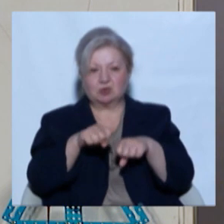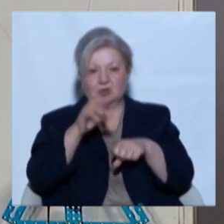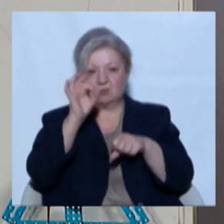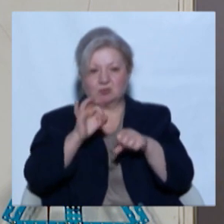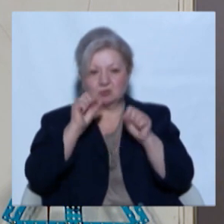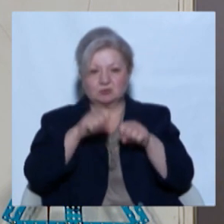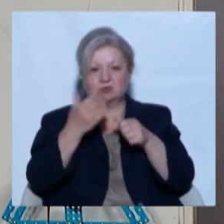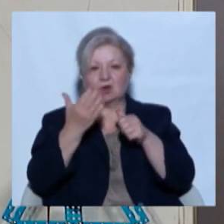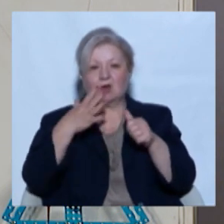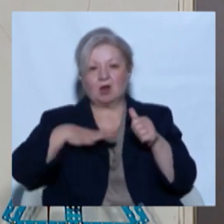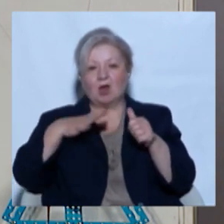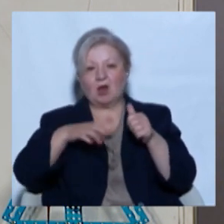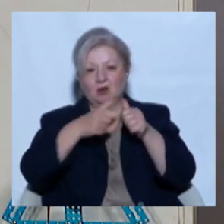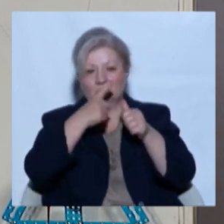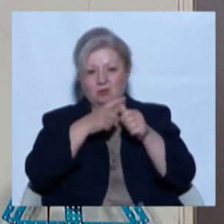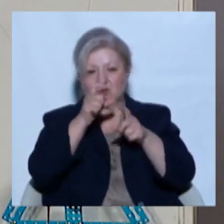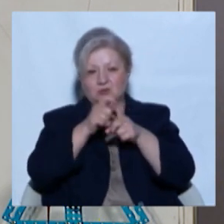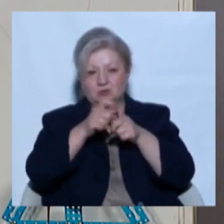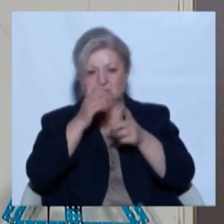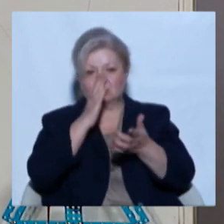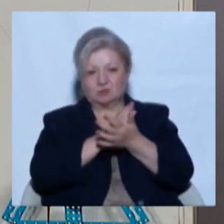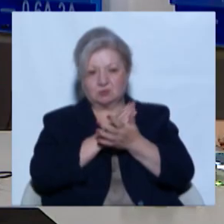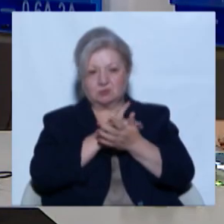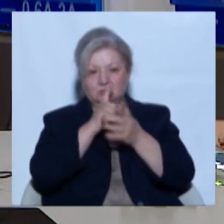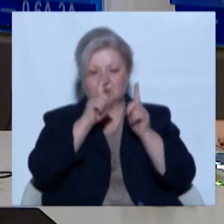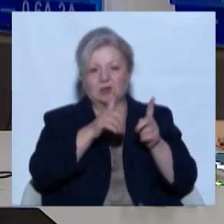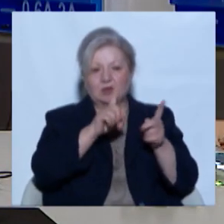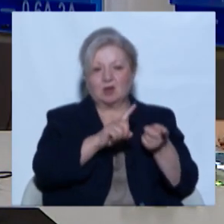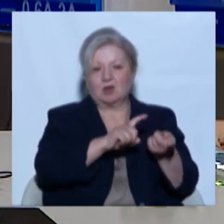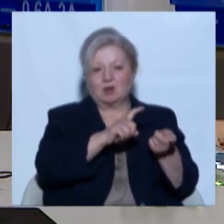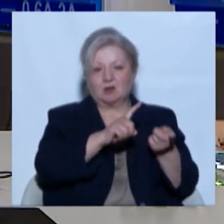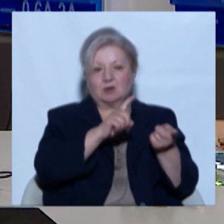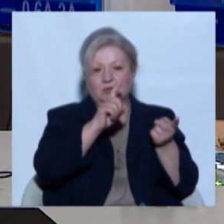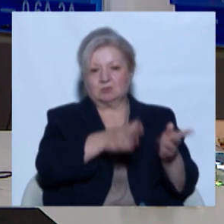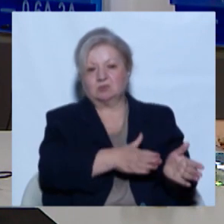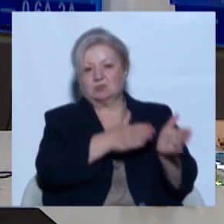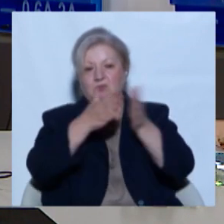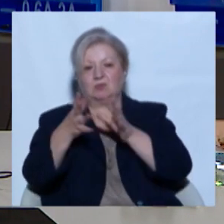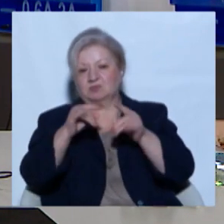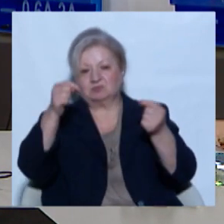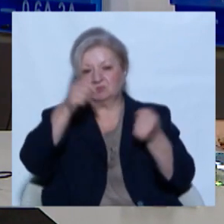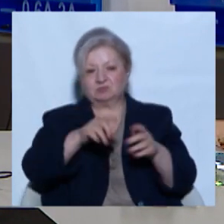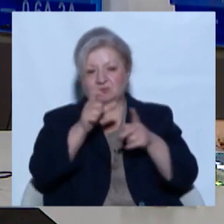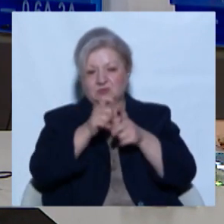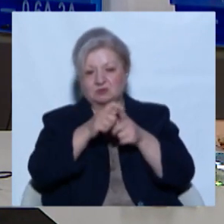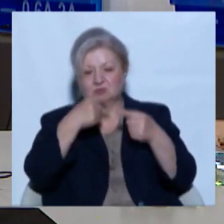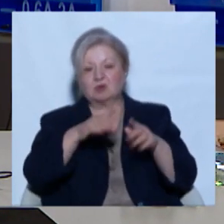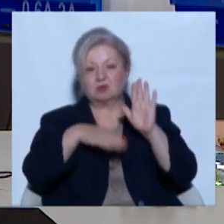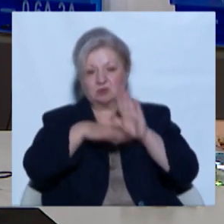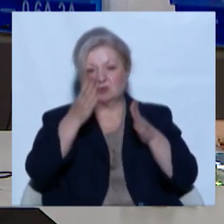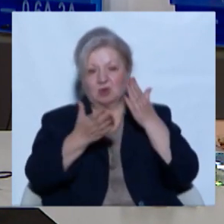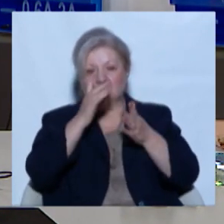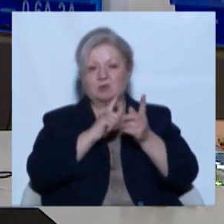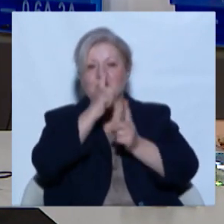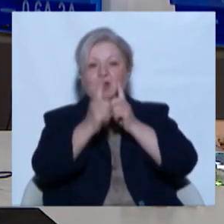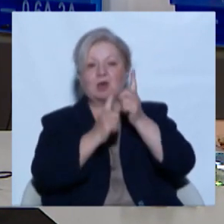ხშირად მას ქართული ტერმინოლოგიით ამას უწოდებენ გადამწოთს, მაგრამ არც ეს უხდება ამას, ალბათ